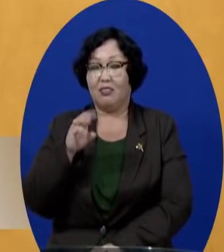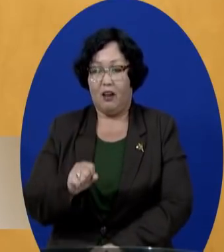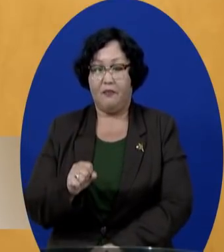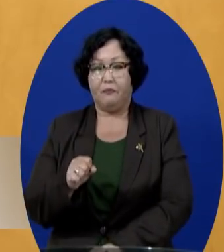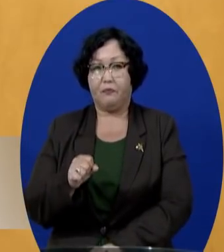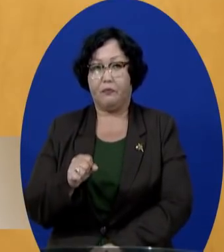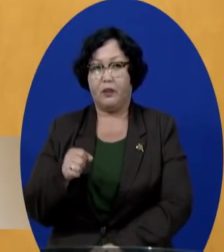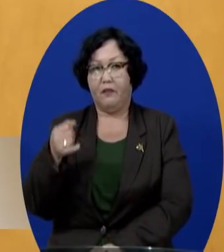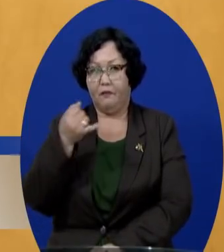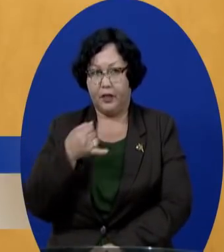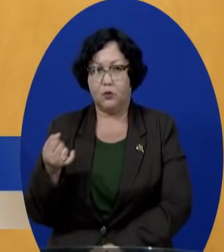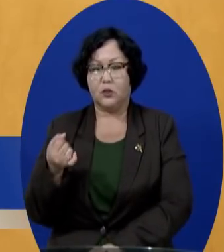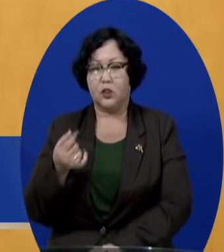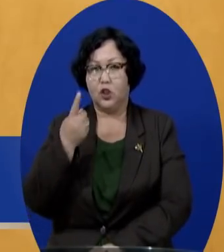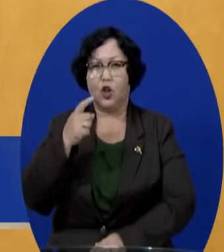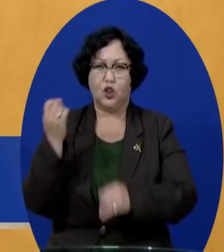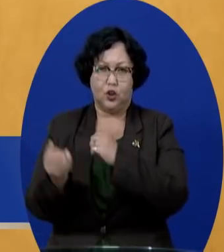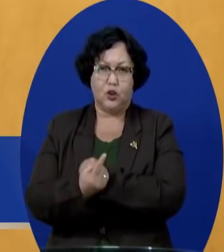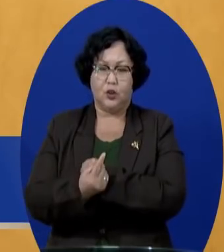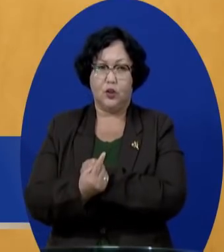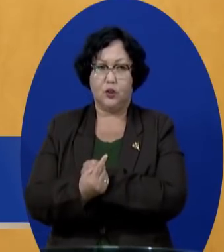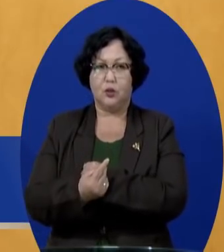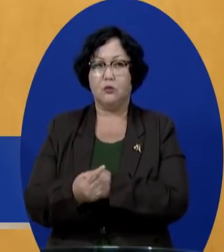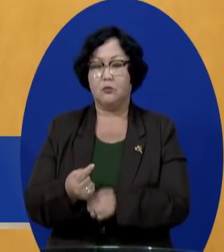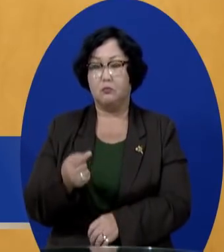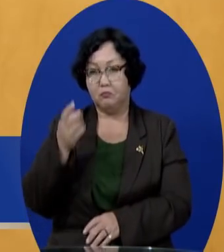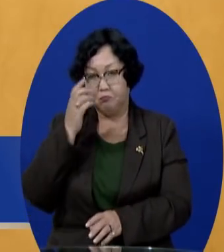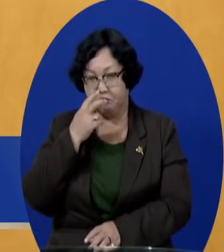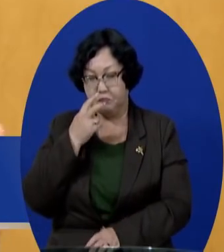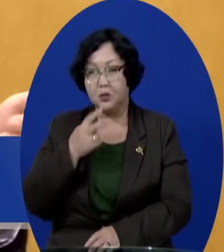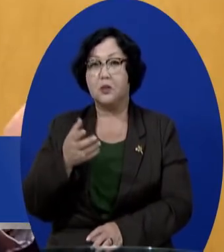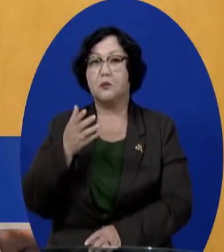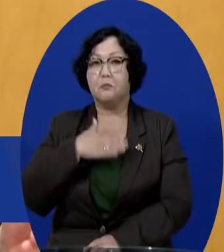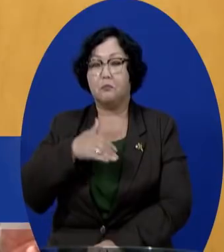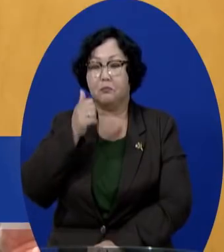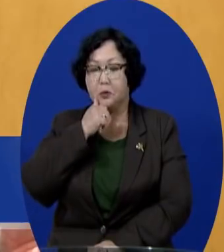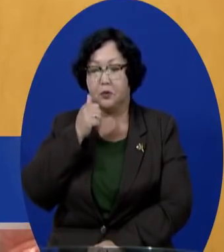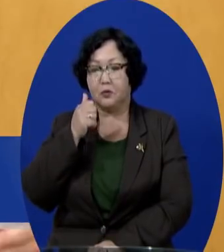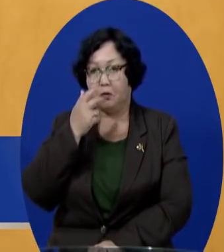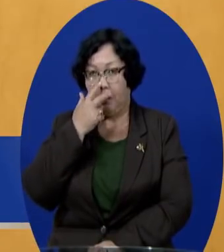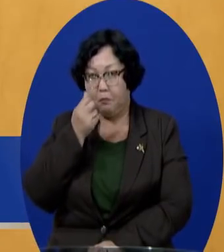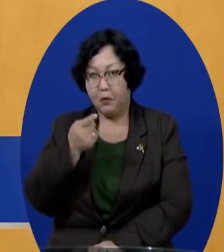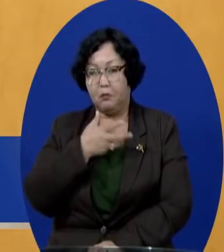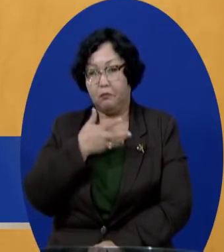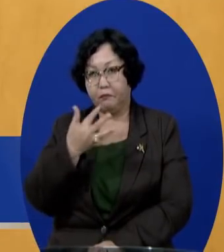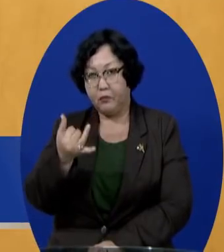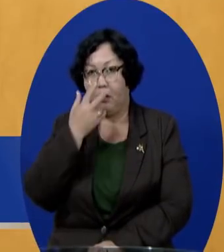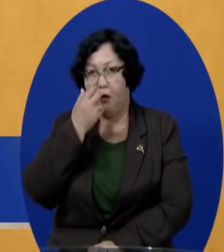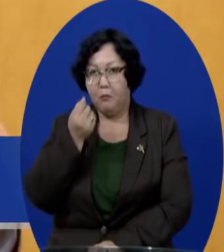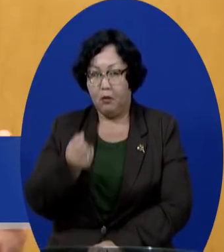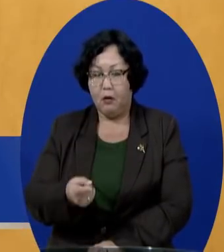энэ хөвлөрийн нэг онцлог нь бол шинж тэмдэг бол хурдан илэрдэг. За бас одоо тэр гэрээрээ